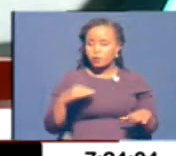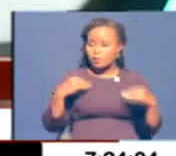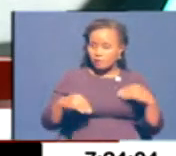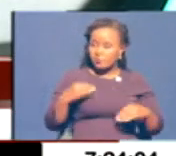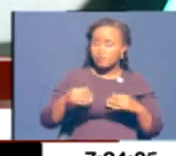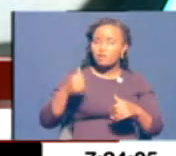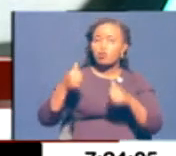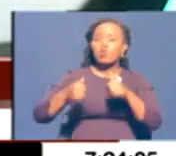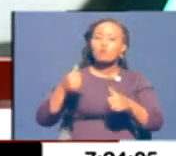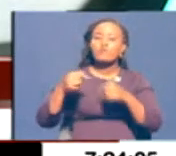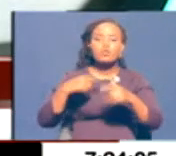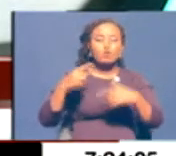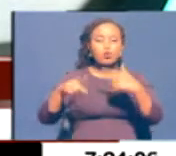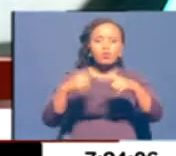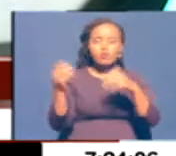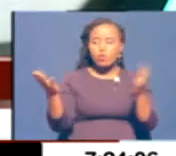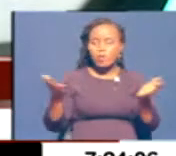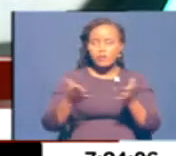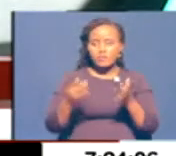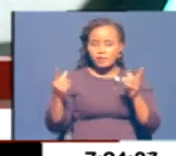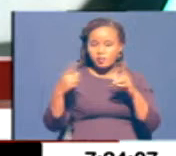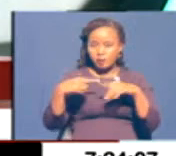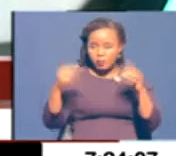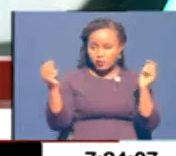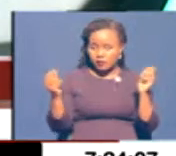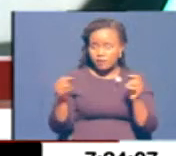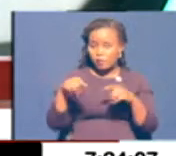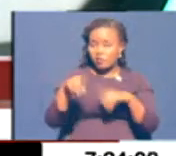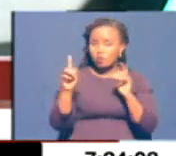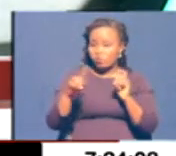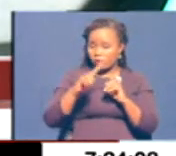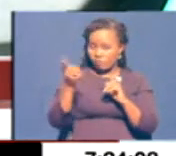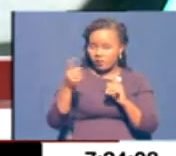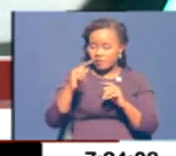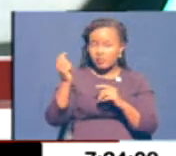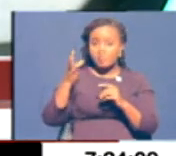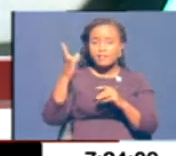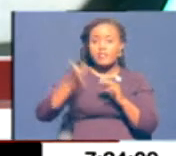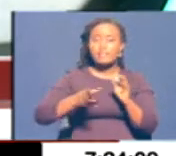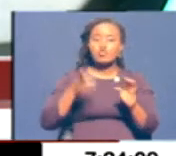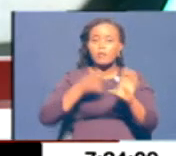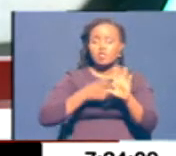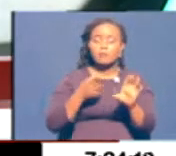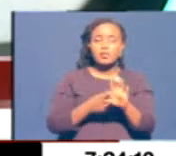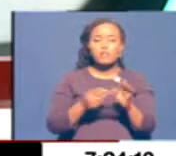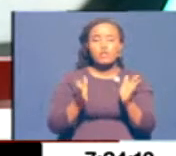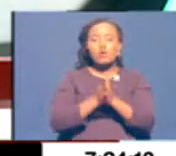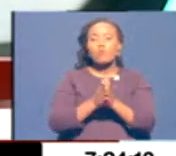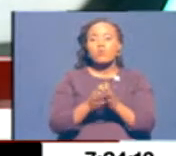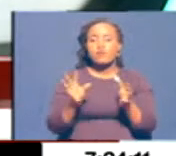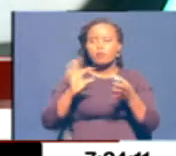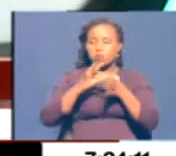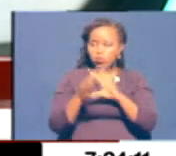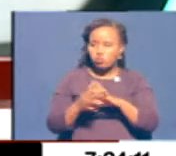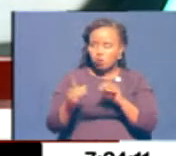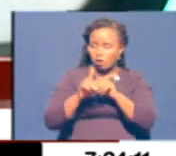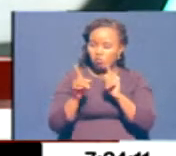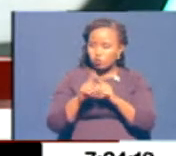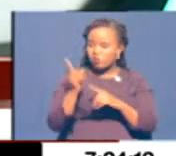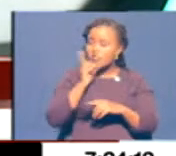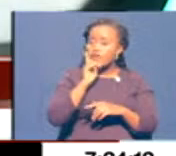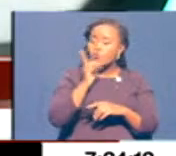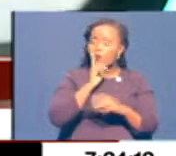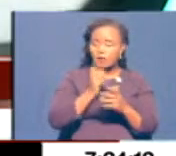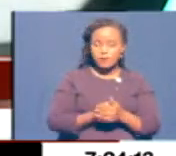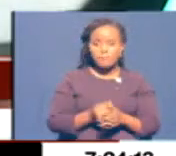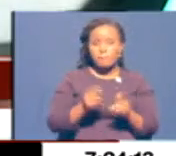jini Tokyo nchini Japan. Asia atakuwa Mkenya wa kwanza kushiriki michezo hiyo atakaposhiriki mashindano ya upigaji makasia kesho. Elina Shiveka